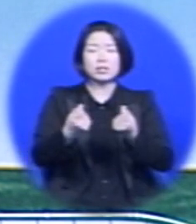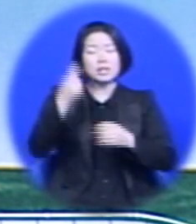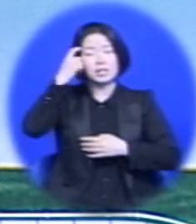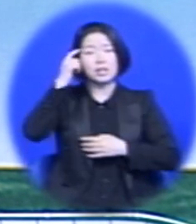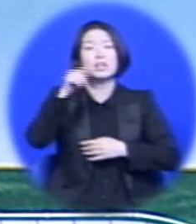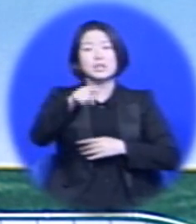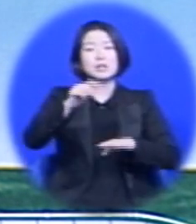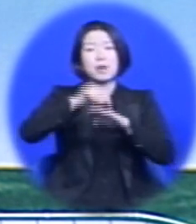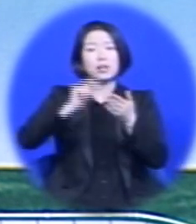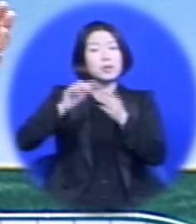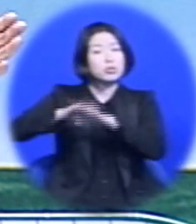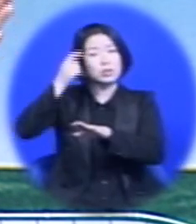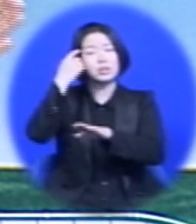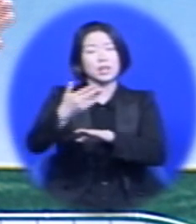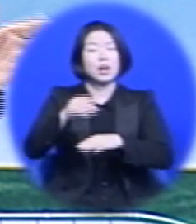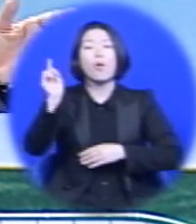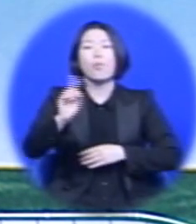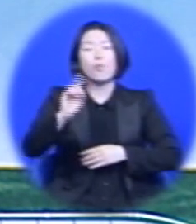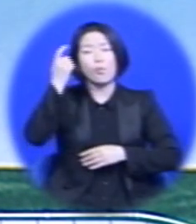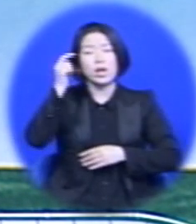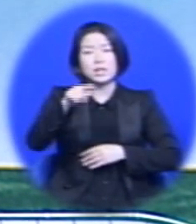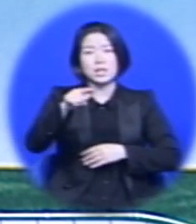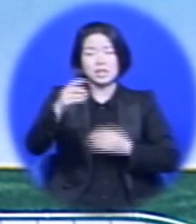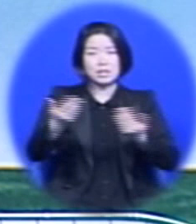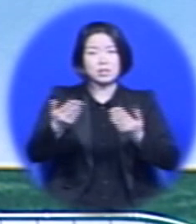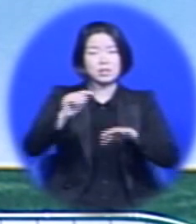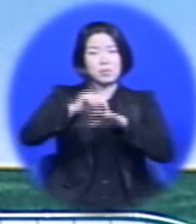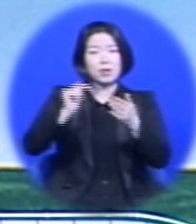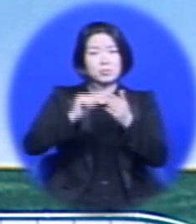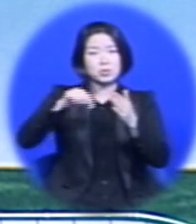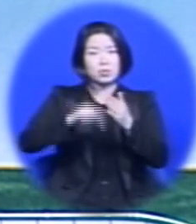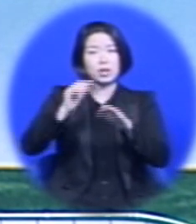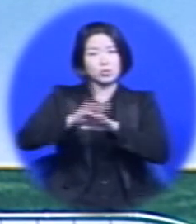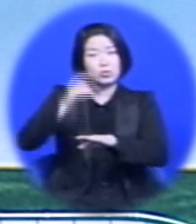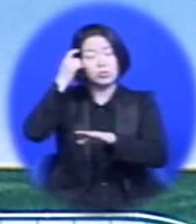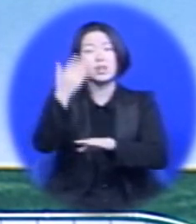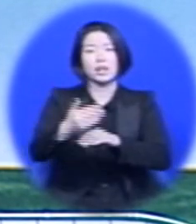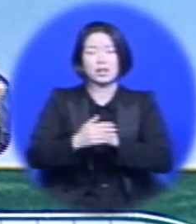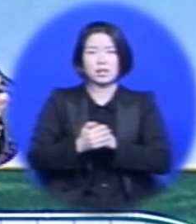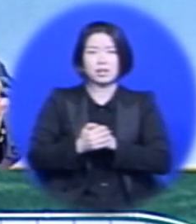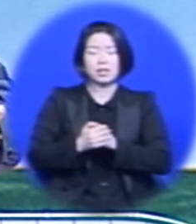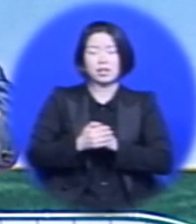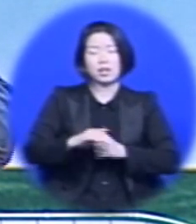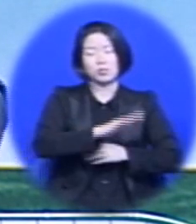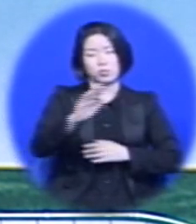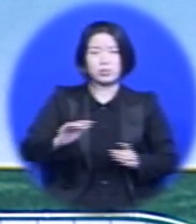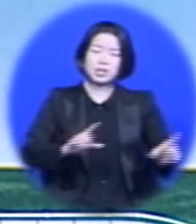두었느냐 어째서 이런 일을 내 마음속에 두냐 우리의